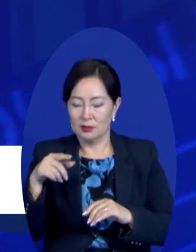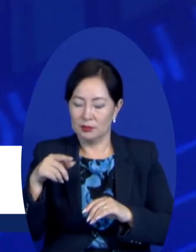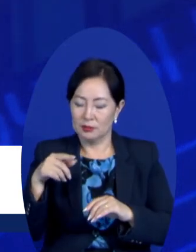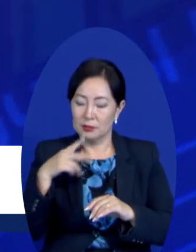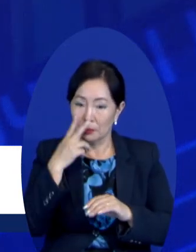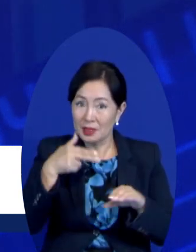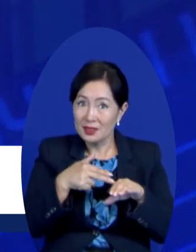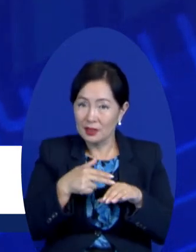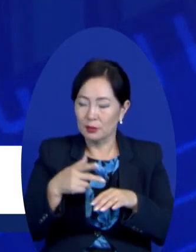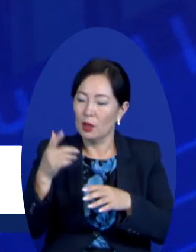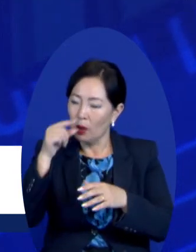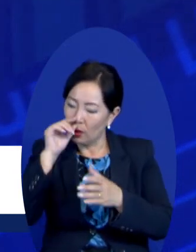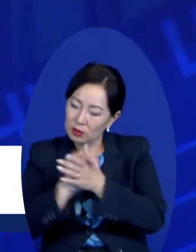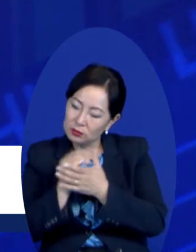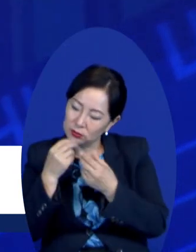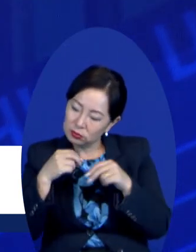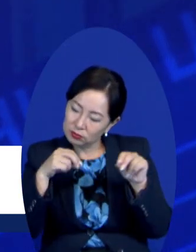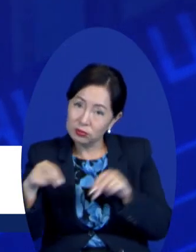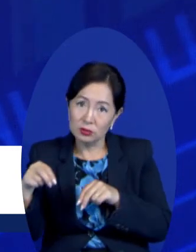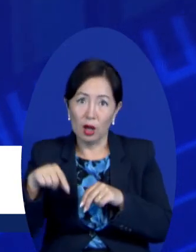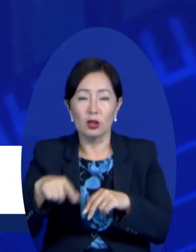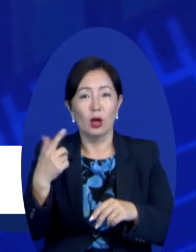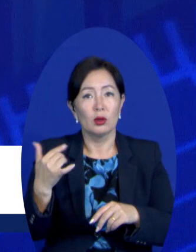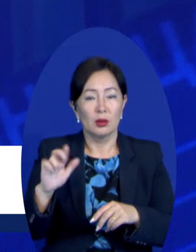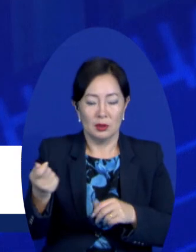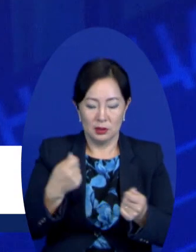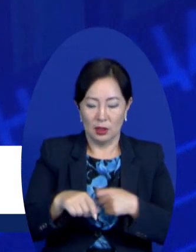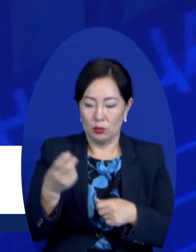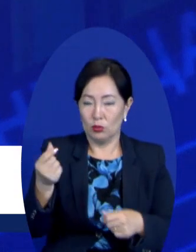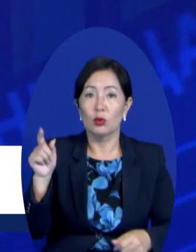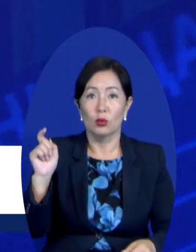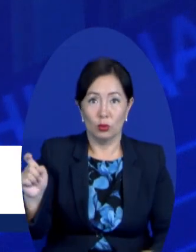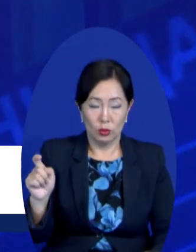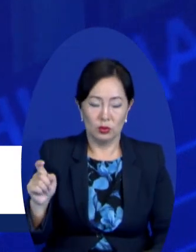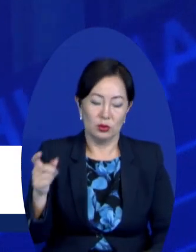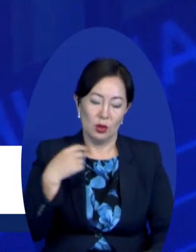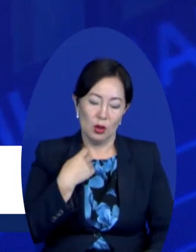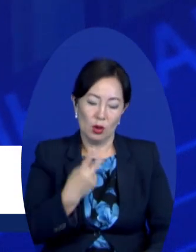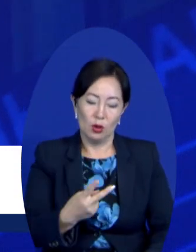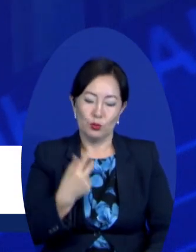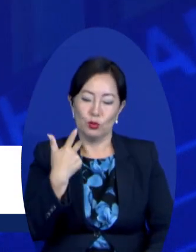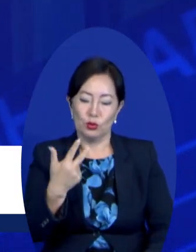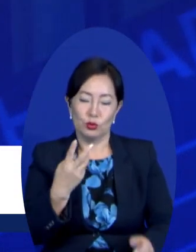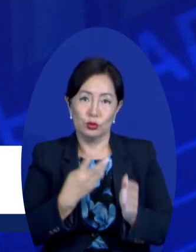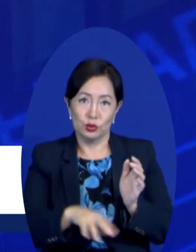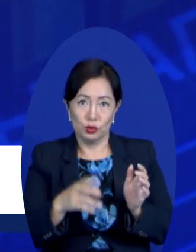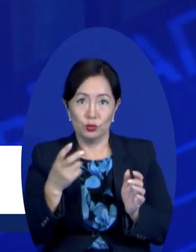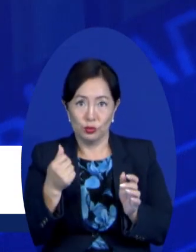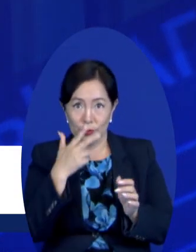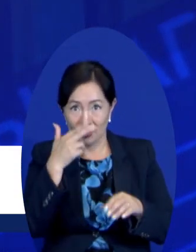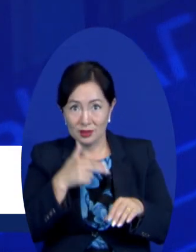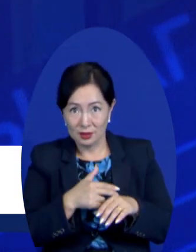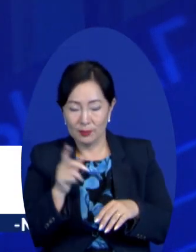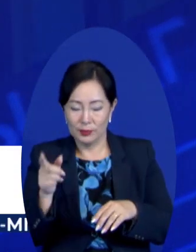гэрээний үр дүнд бол яг өнөөдрийн Улаанбаатарт зарагдчихж байгаа өргөн хэрэглээний А92 2300 хэрэг гэсэн одоо жижиглэн гүнээр зарагдж байгаа.